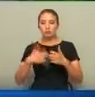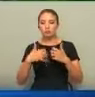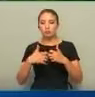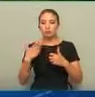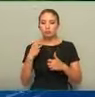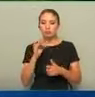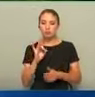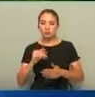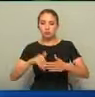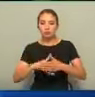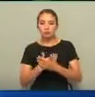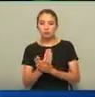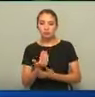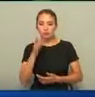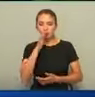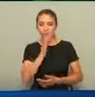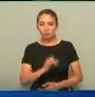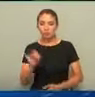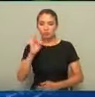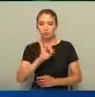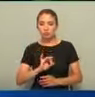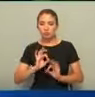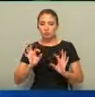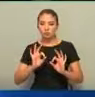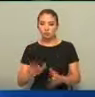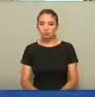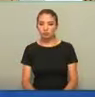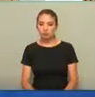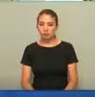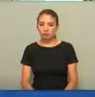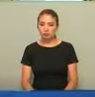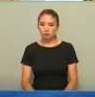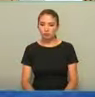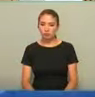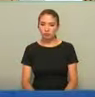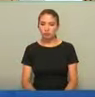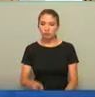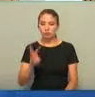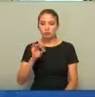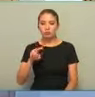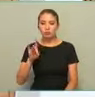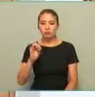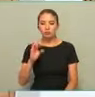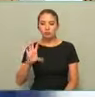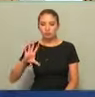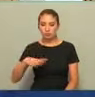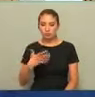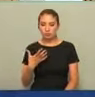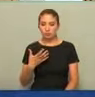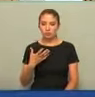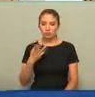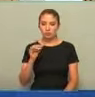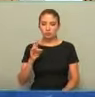және жаңа кезең тарихынан сыр шертеді. Бұл берді медресе болған. Біздің Қарнақ ауылында 25